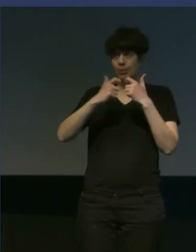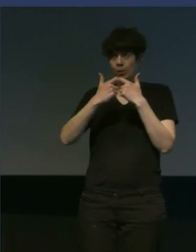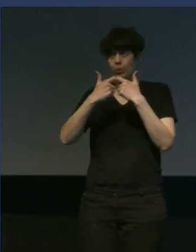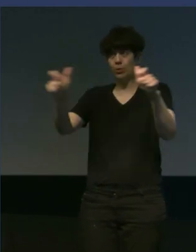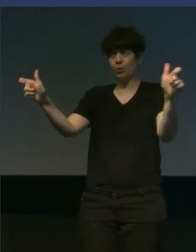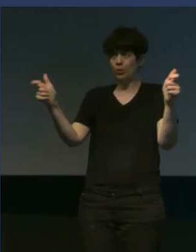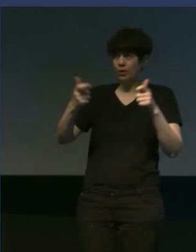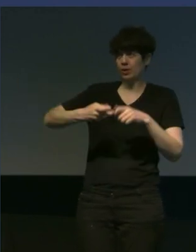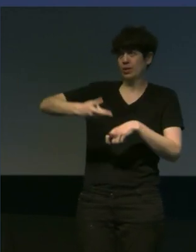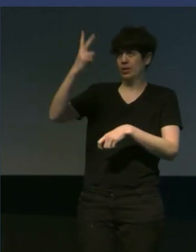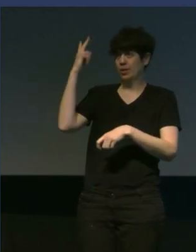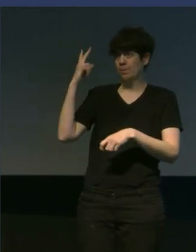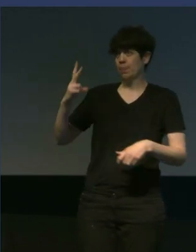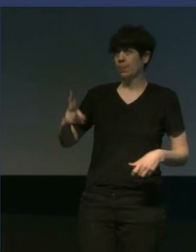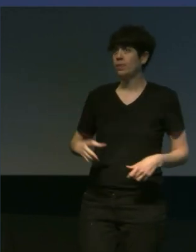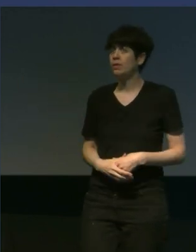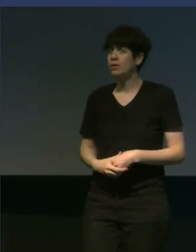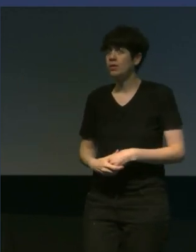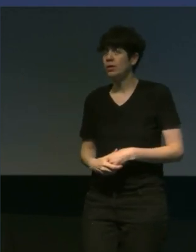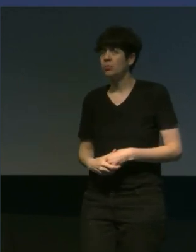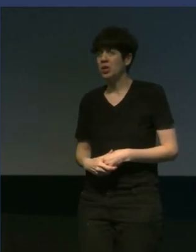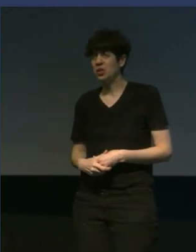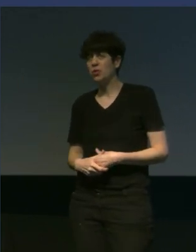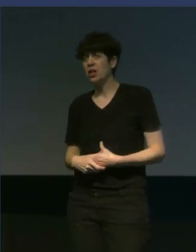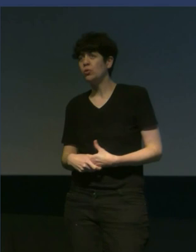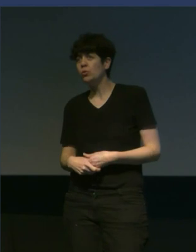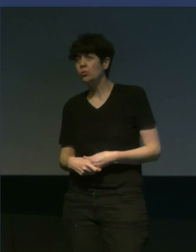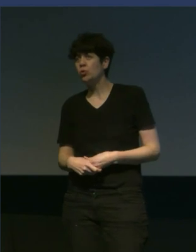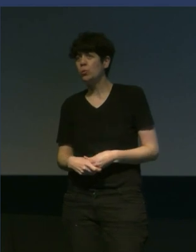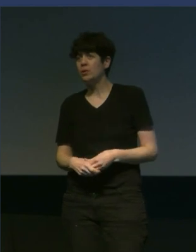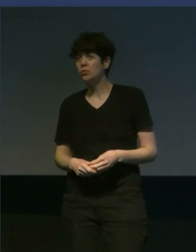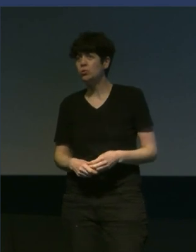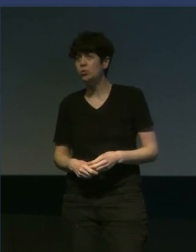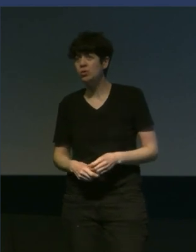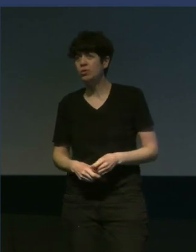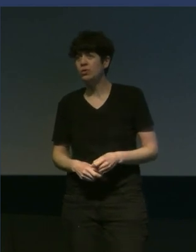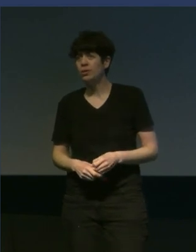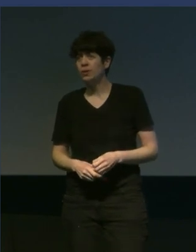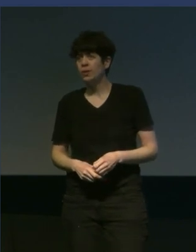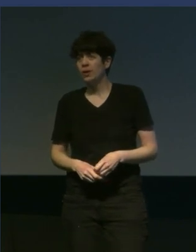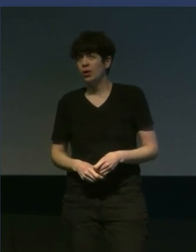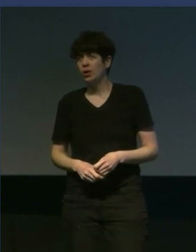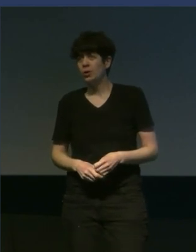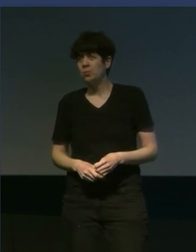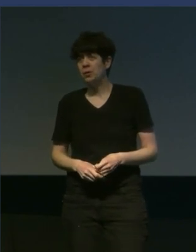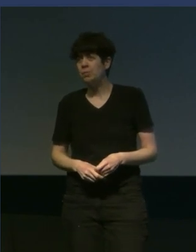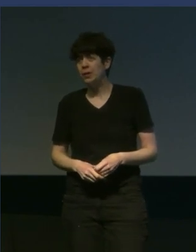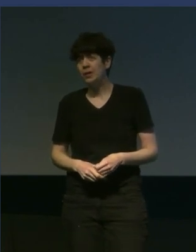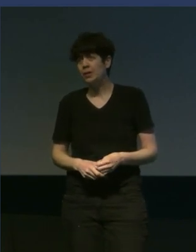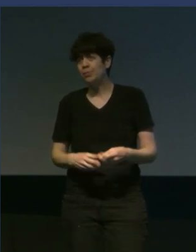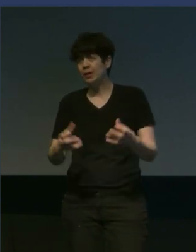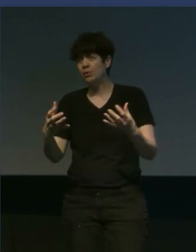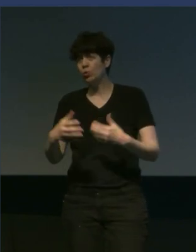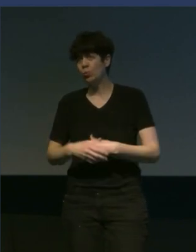possible toutes ces visites. Ah, t'as pas le de prendre tout